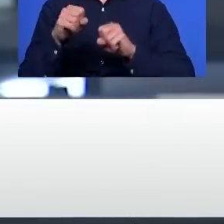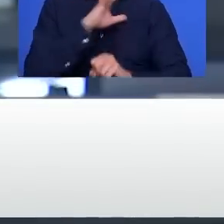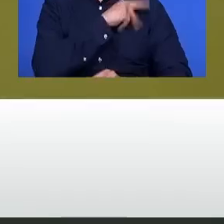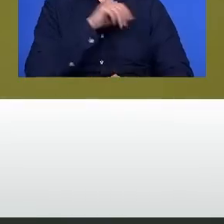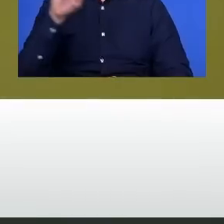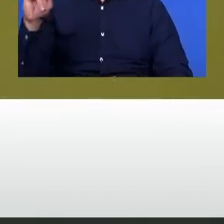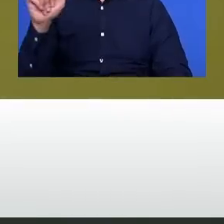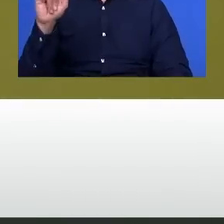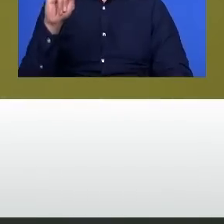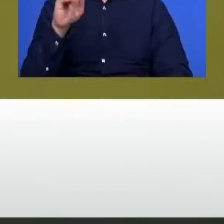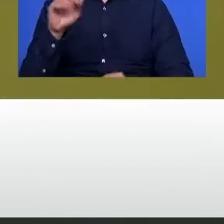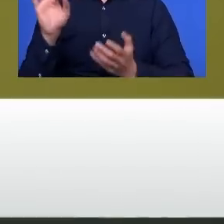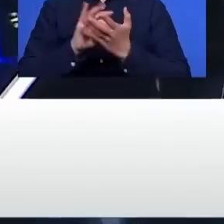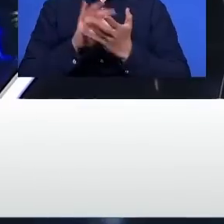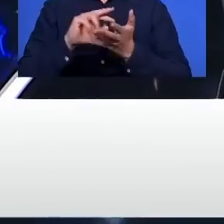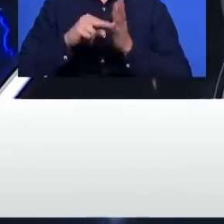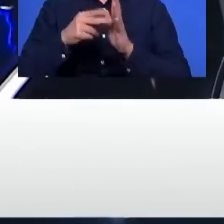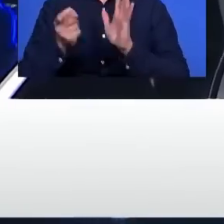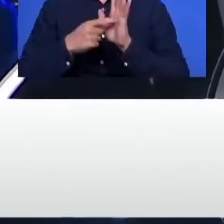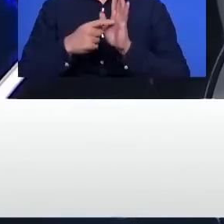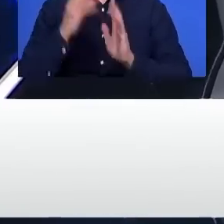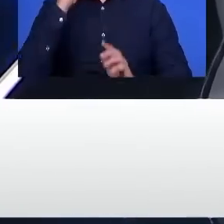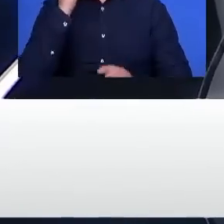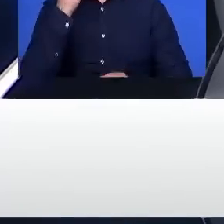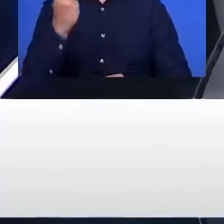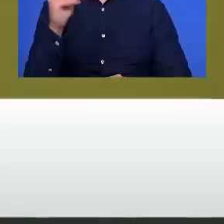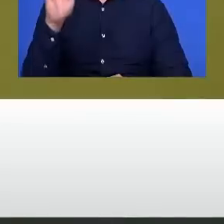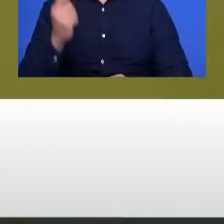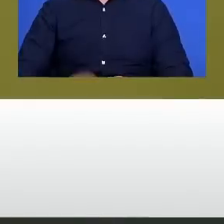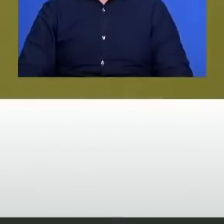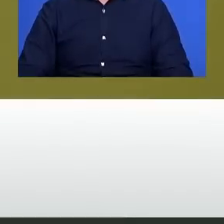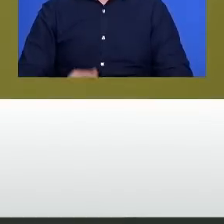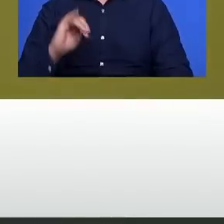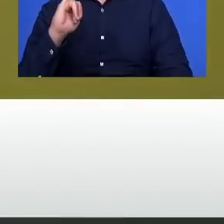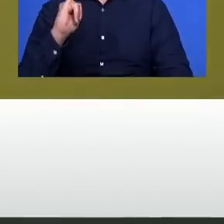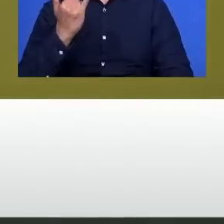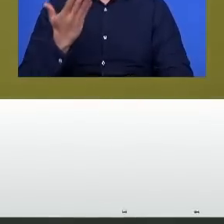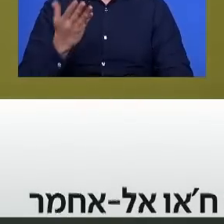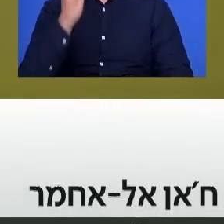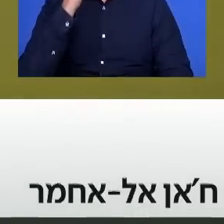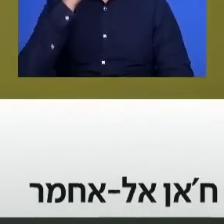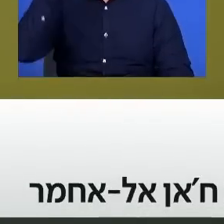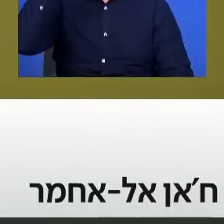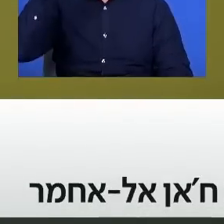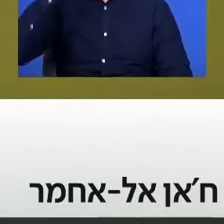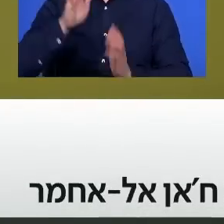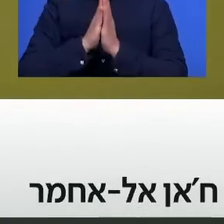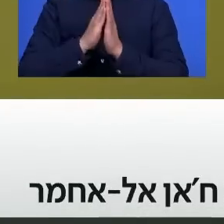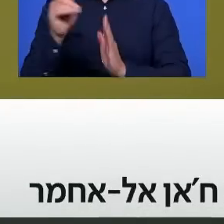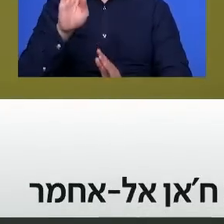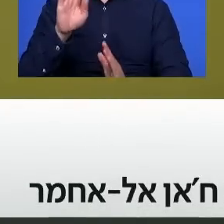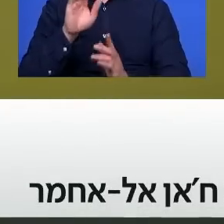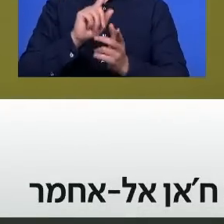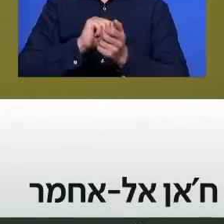מיכאל שמש, כתבנו פוליטי, אתה עם הדרישות של סמוטריץ' מנתניהו. נכון מאוד, מיכל. סמוטריץ' מבקש מבנימין נתניהו למחוק